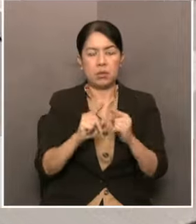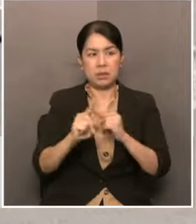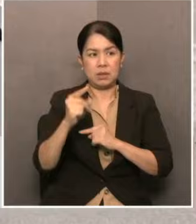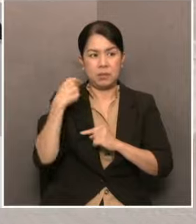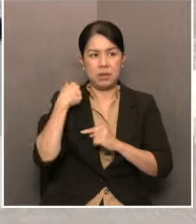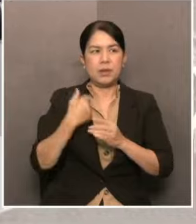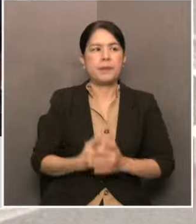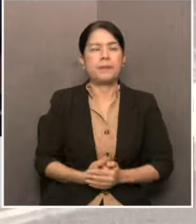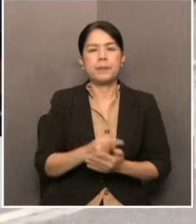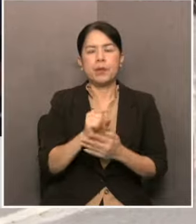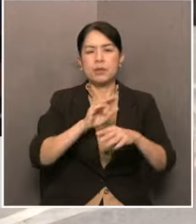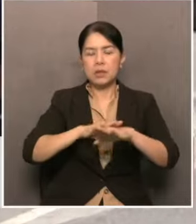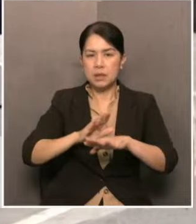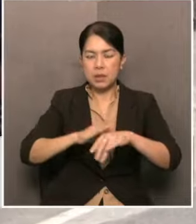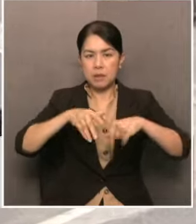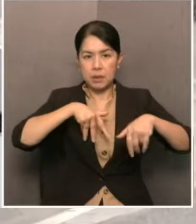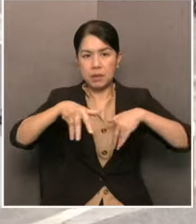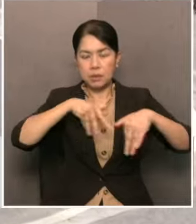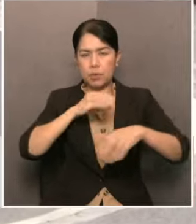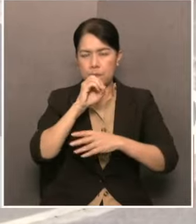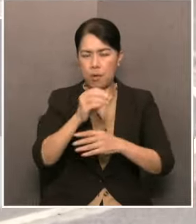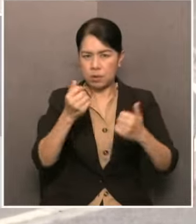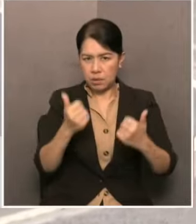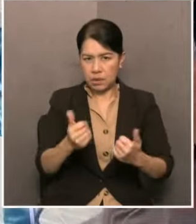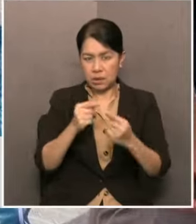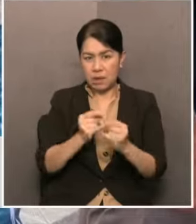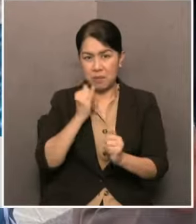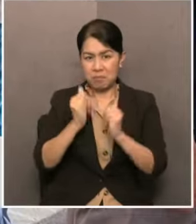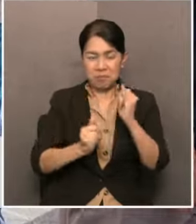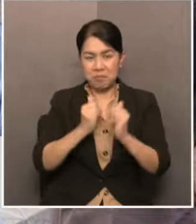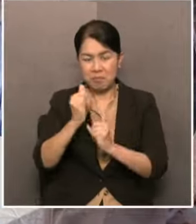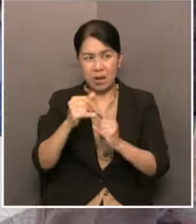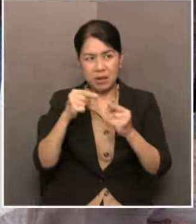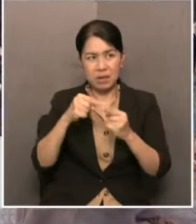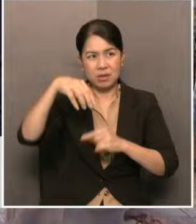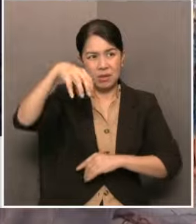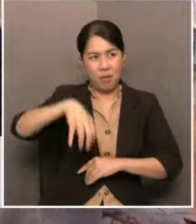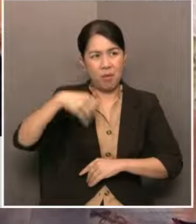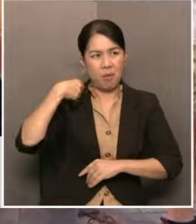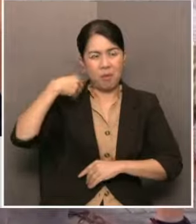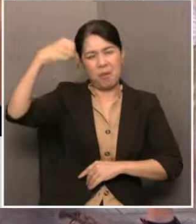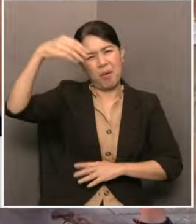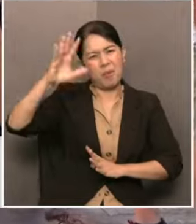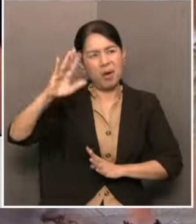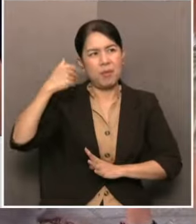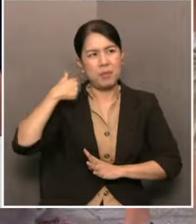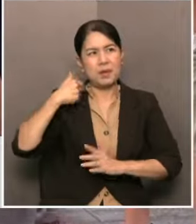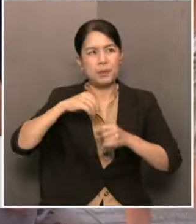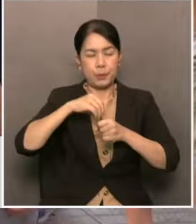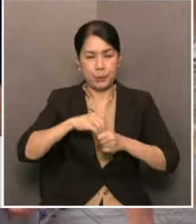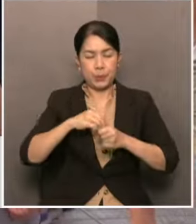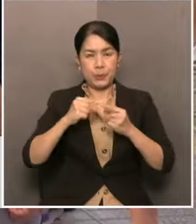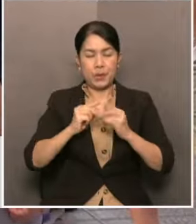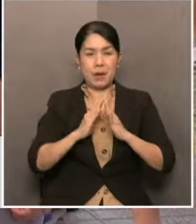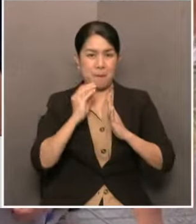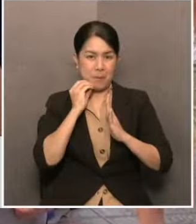บ